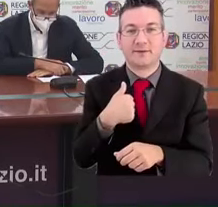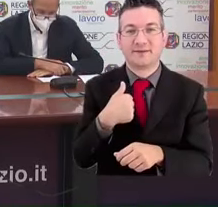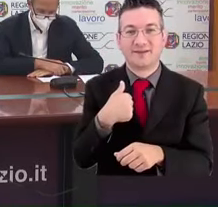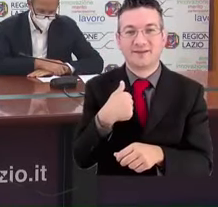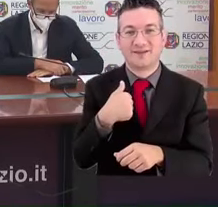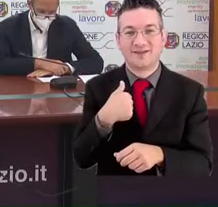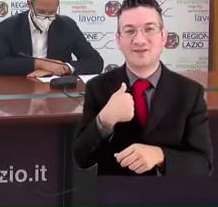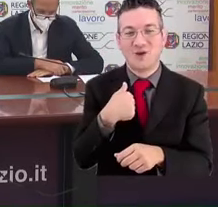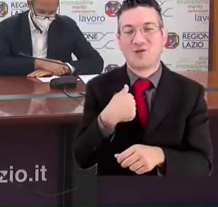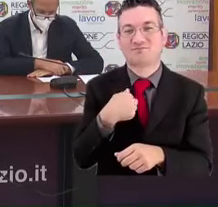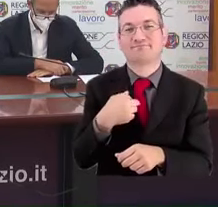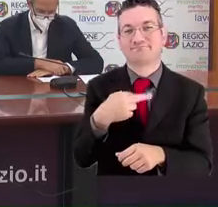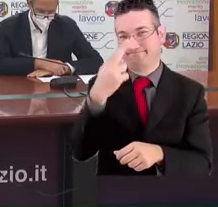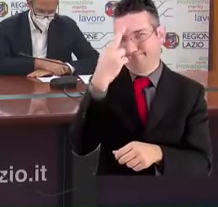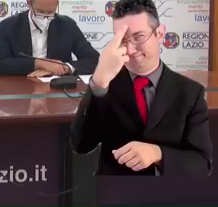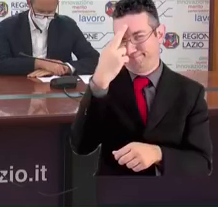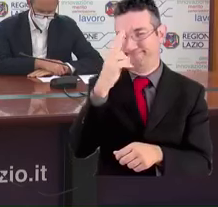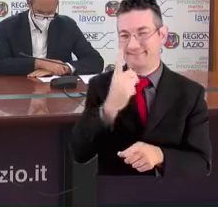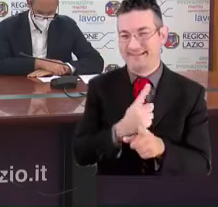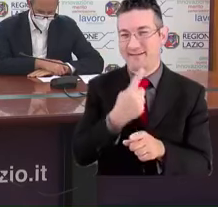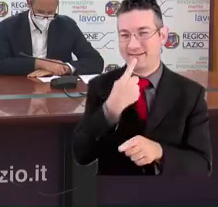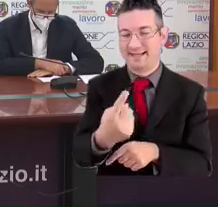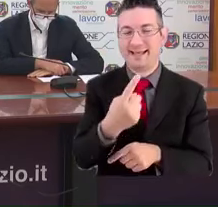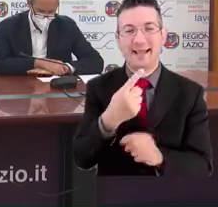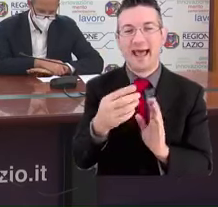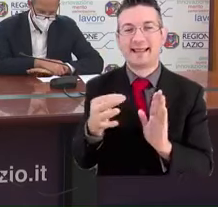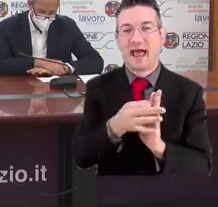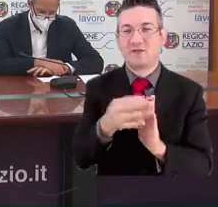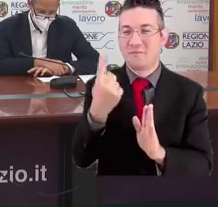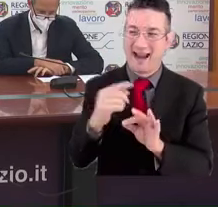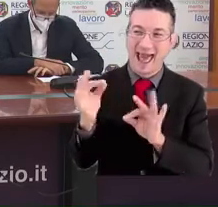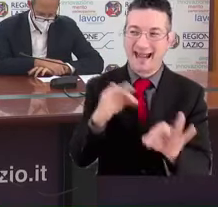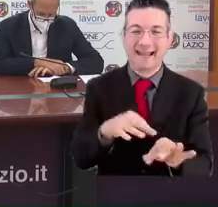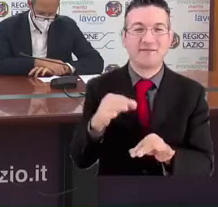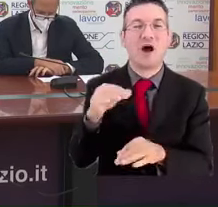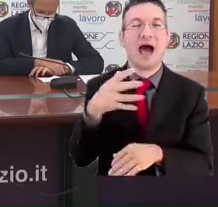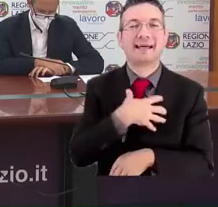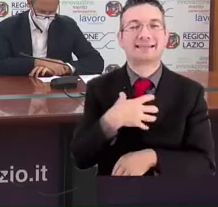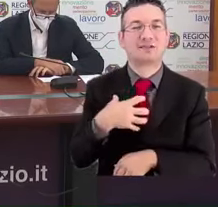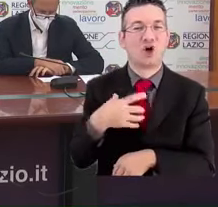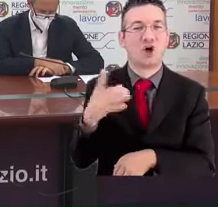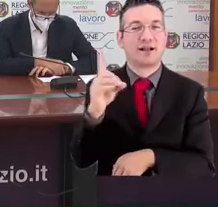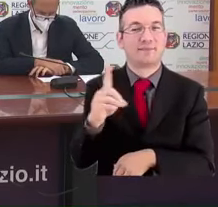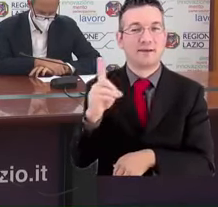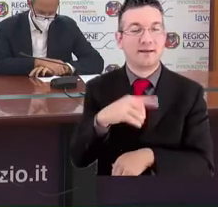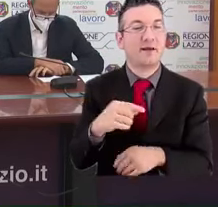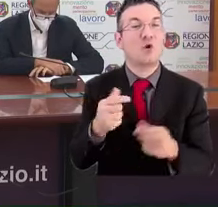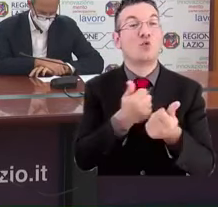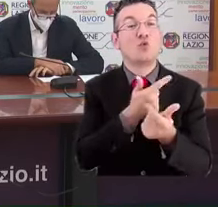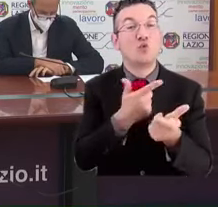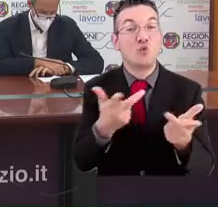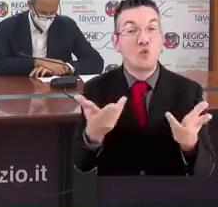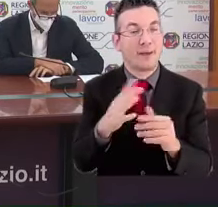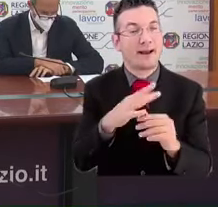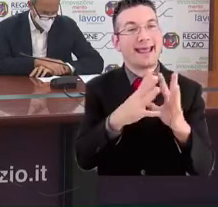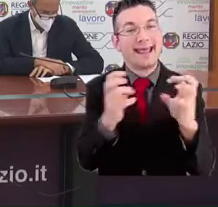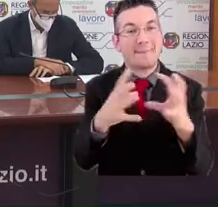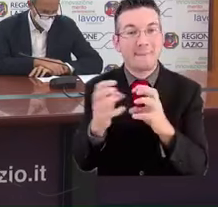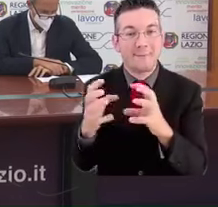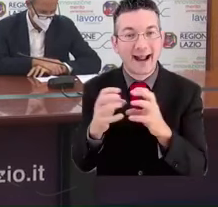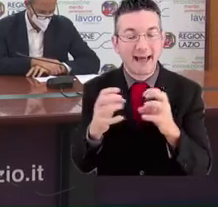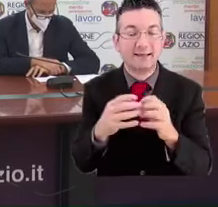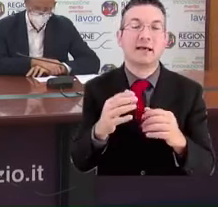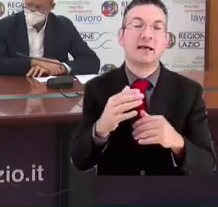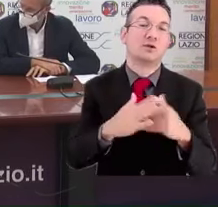dice in gergo un dato proprio per l'arrivo dell'assessore di berardino e quindi parliamo di numeri di imprese e lavoratori che questi due sportelli di latina e